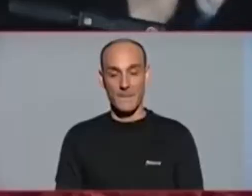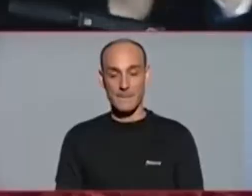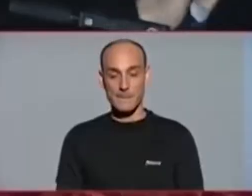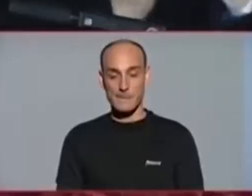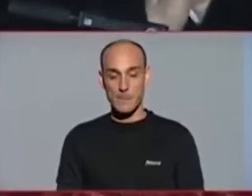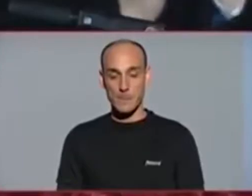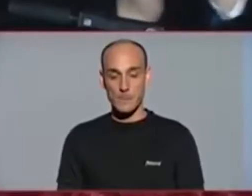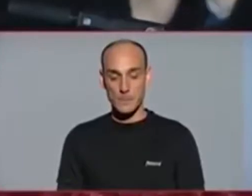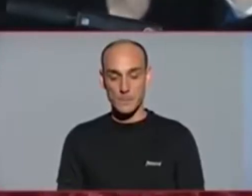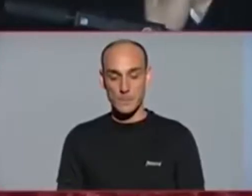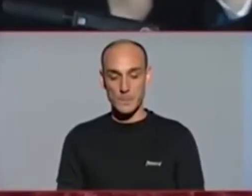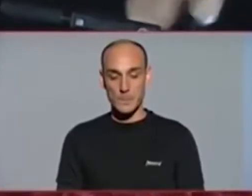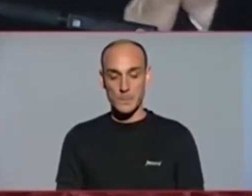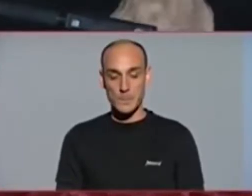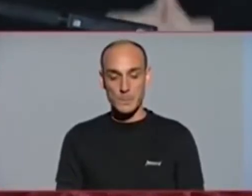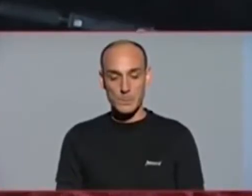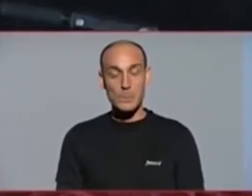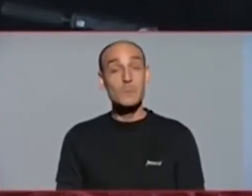sencer.